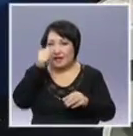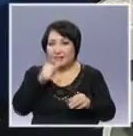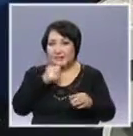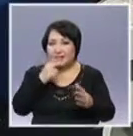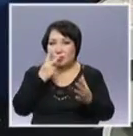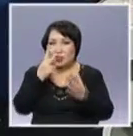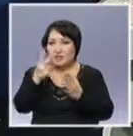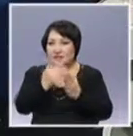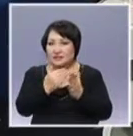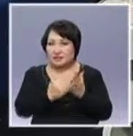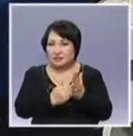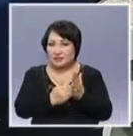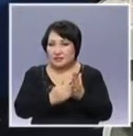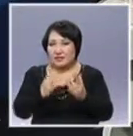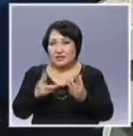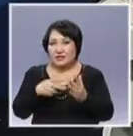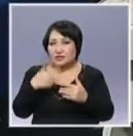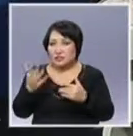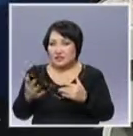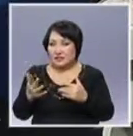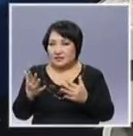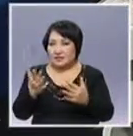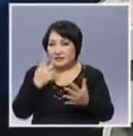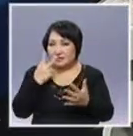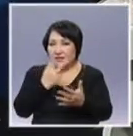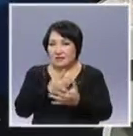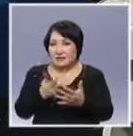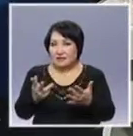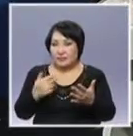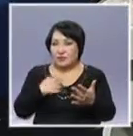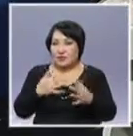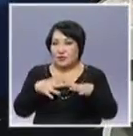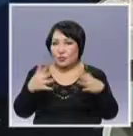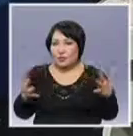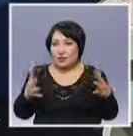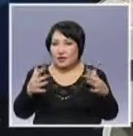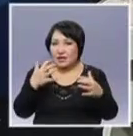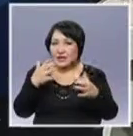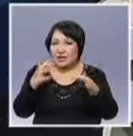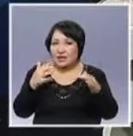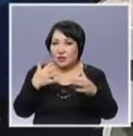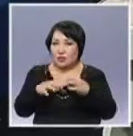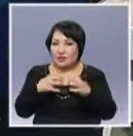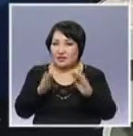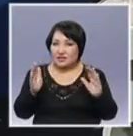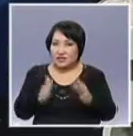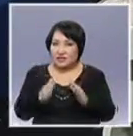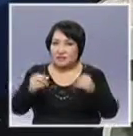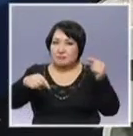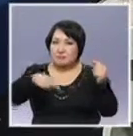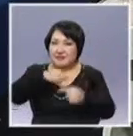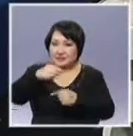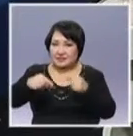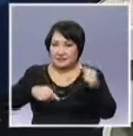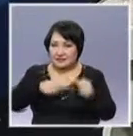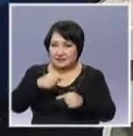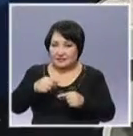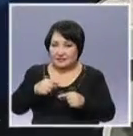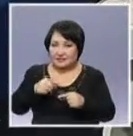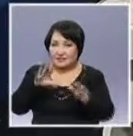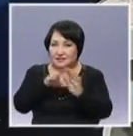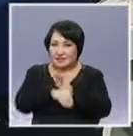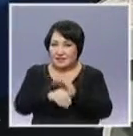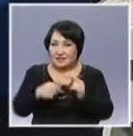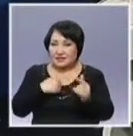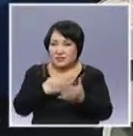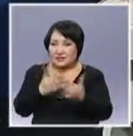сол жағынан алғанда біздікі көбі жаңағы орта шағын бизнеске жатып жатыр. Енді ол жаңағы біздің